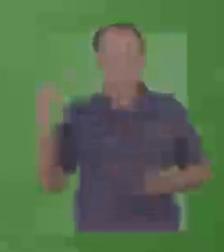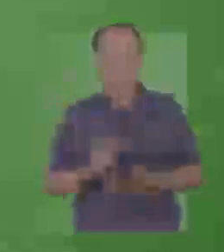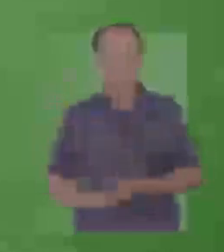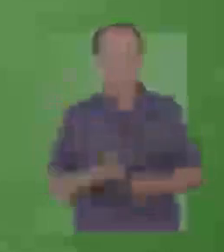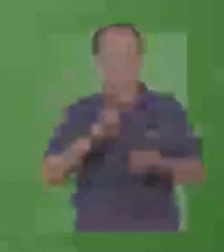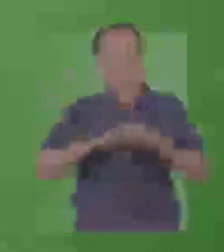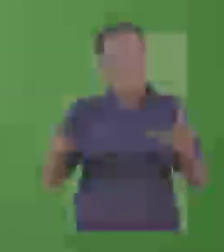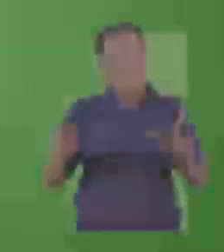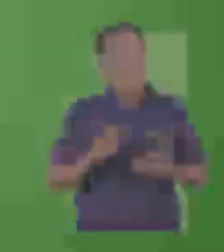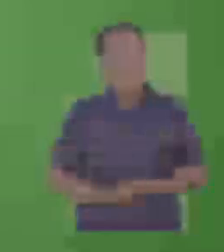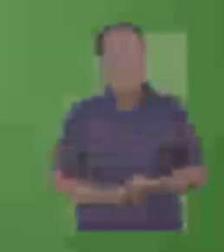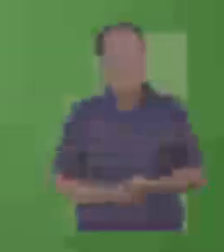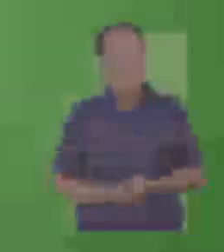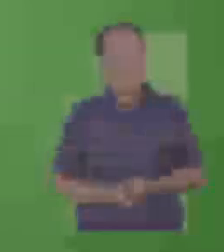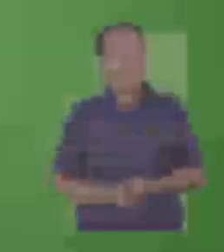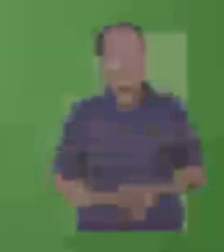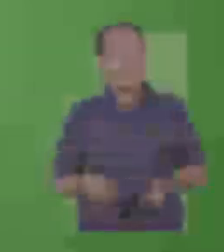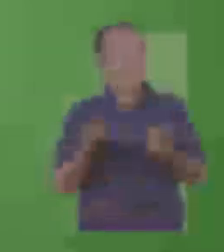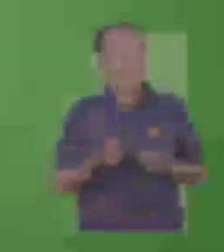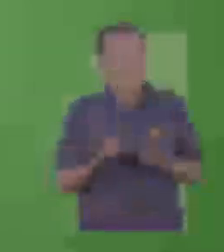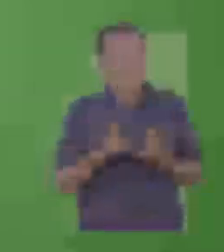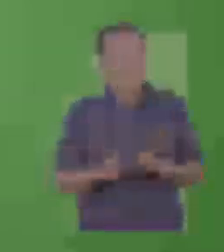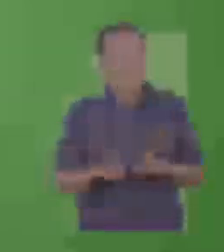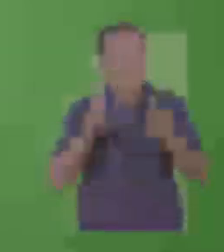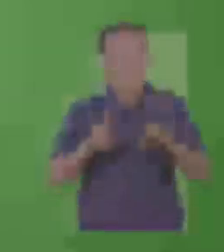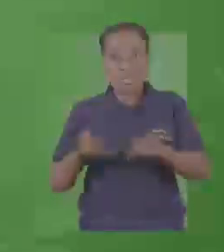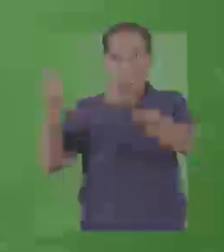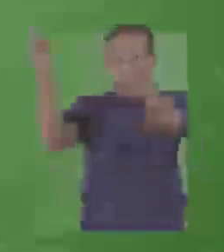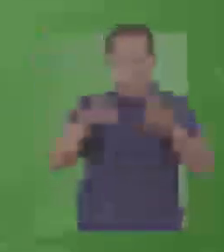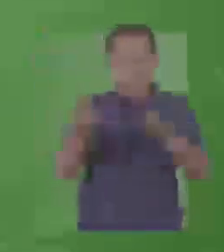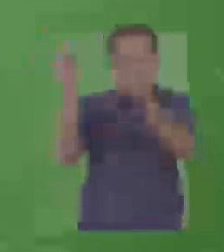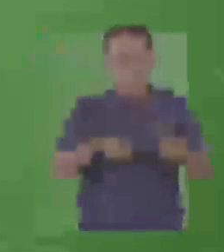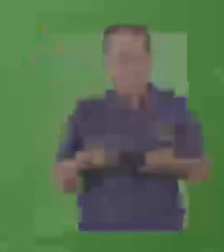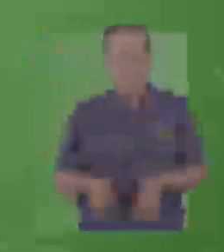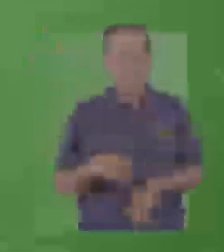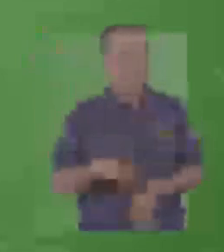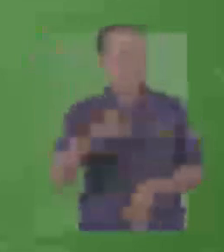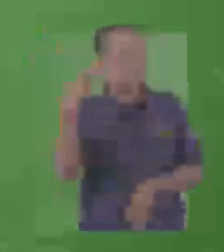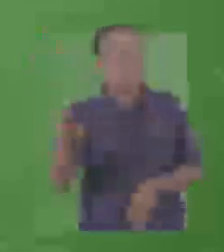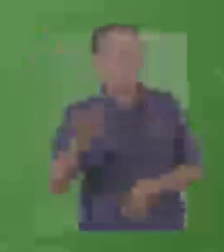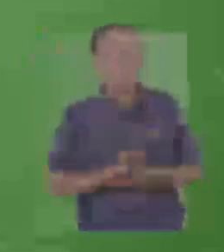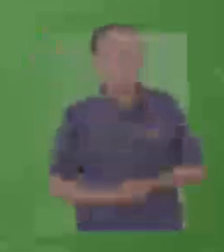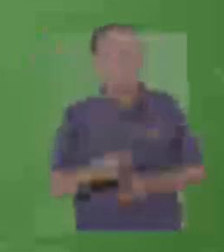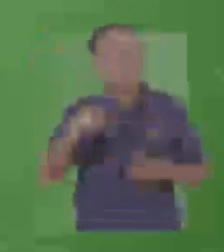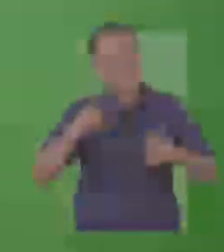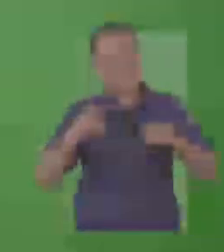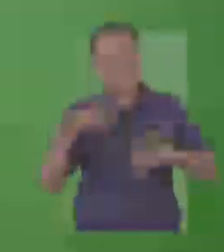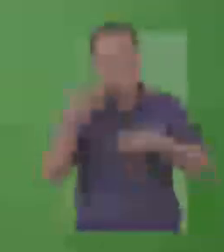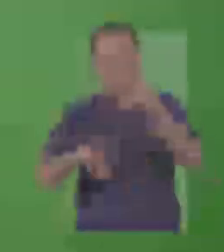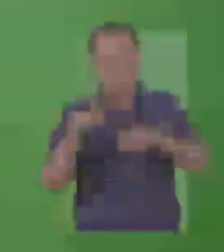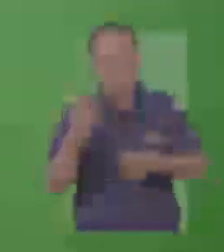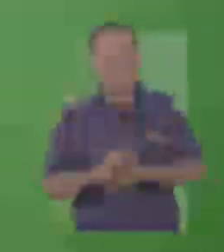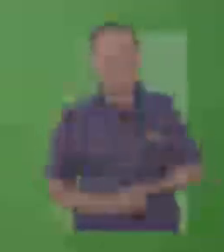problème de prise en charge par l'État français, ce qui explique les mesures de